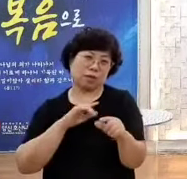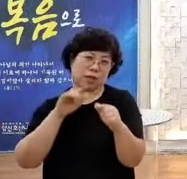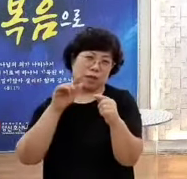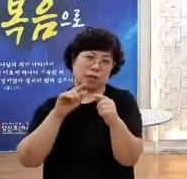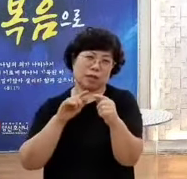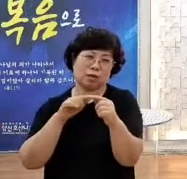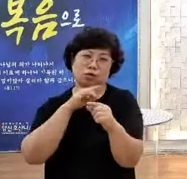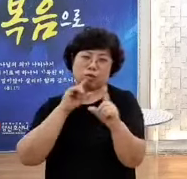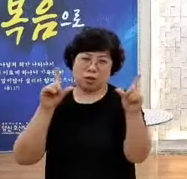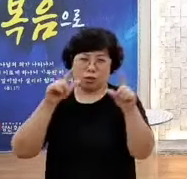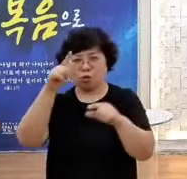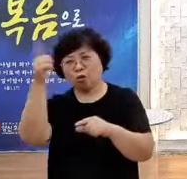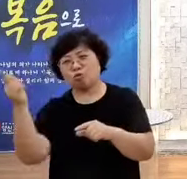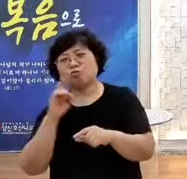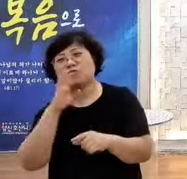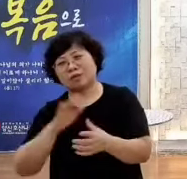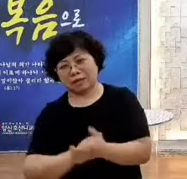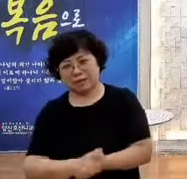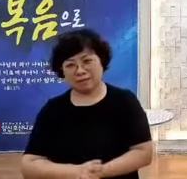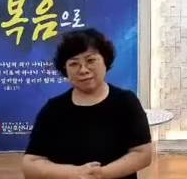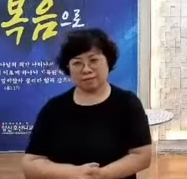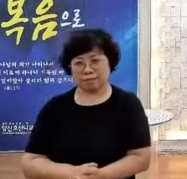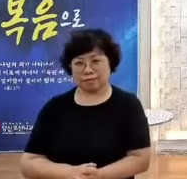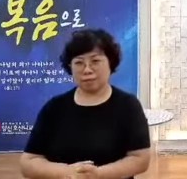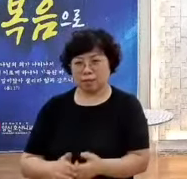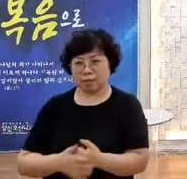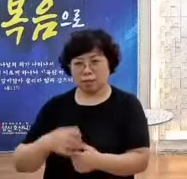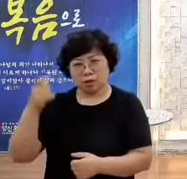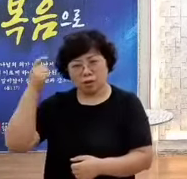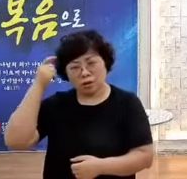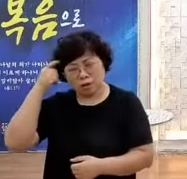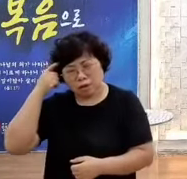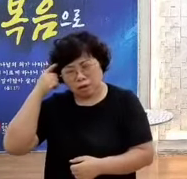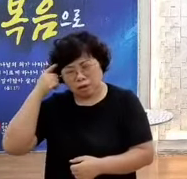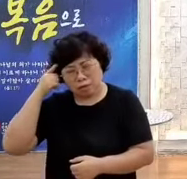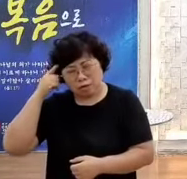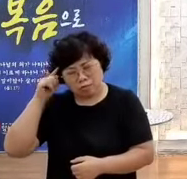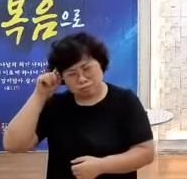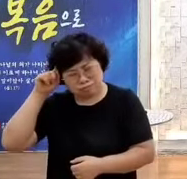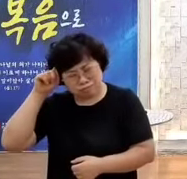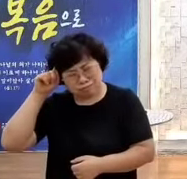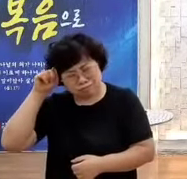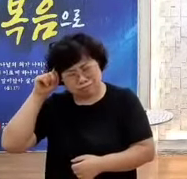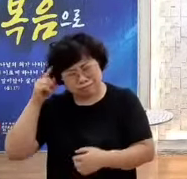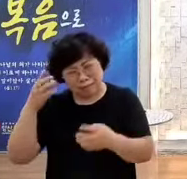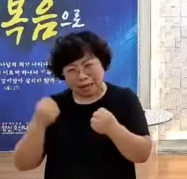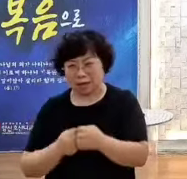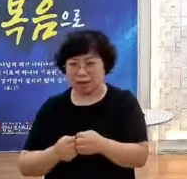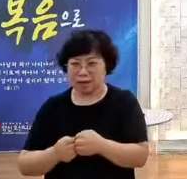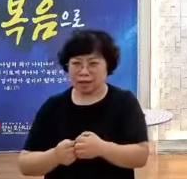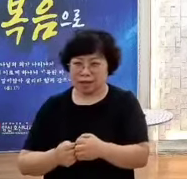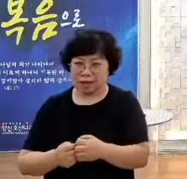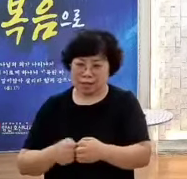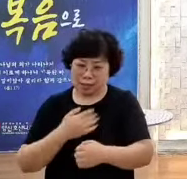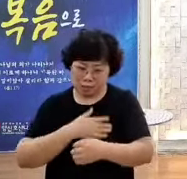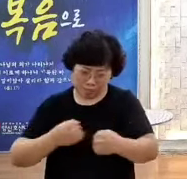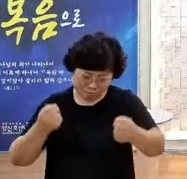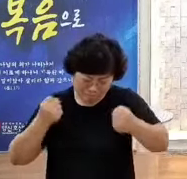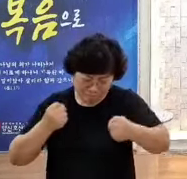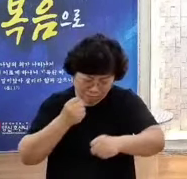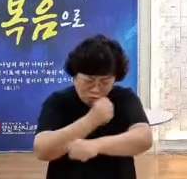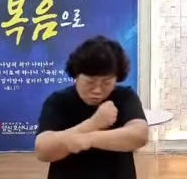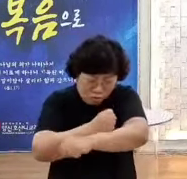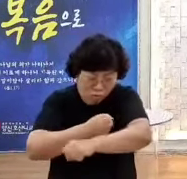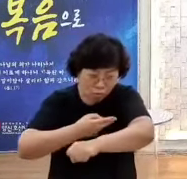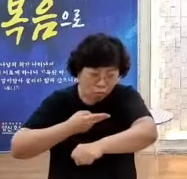말로 다 할 수 없다라는 거예요. 그러니까 차라리 저는 어디 막 육체적 노동을 하든지 아니면 뭐 직장에 소속돼서 그 하라는 일만 시키는